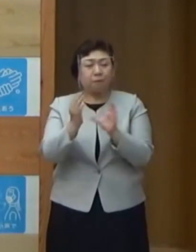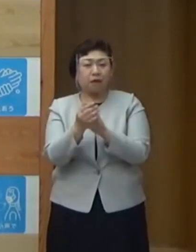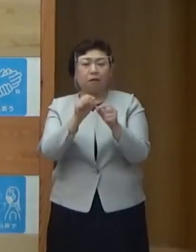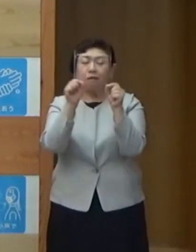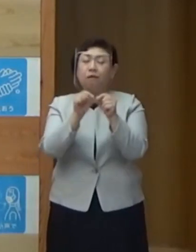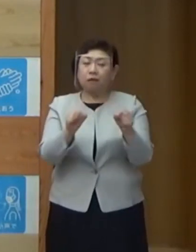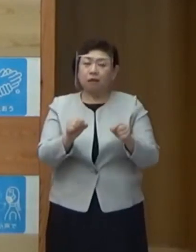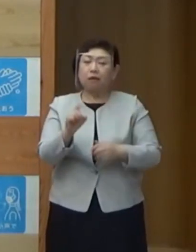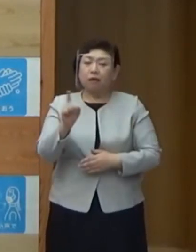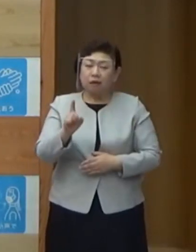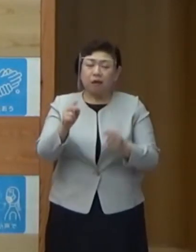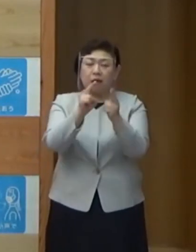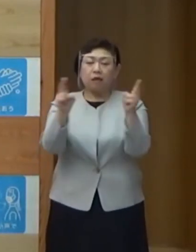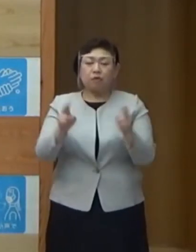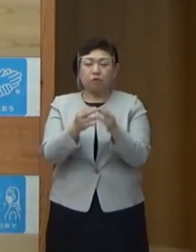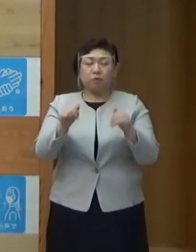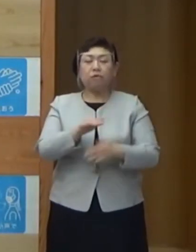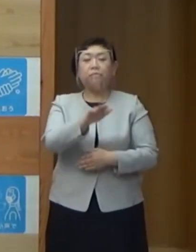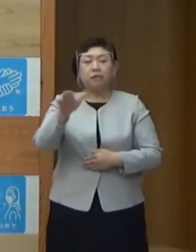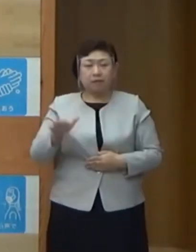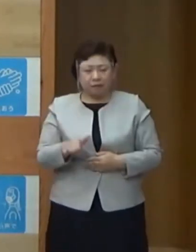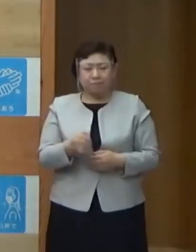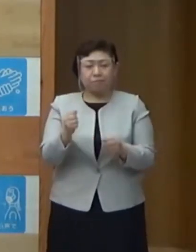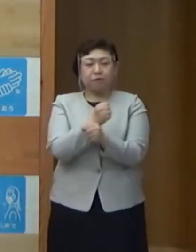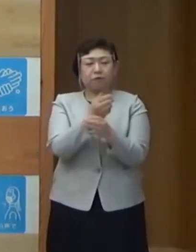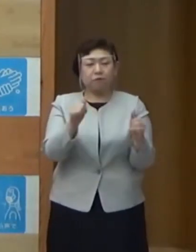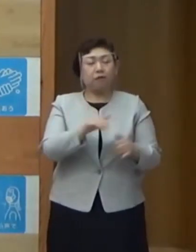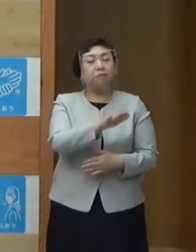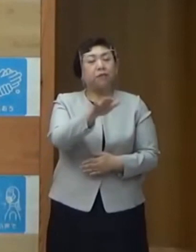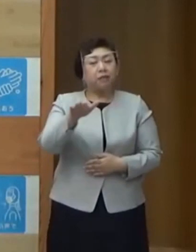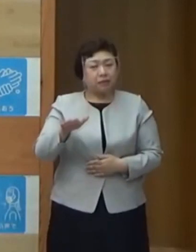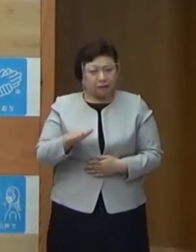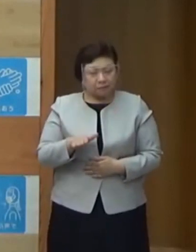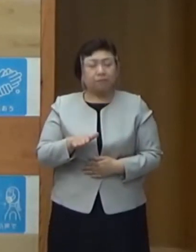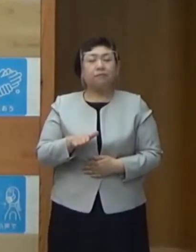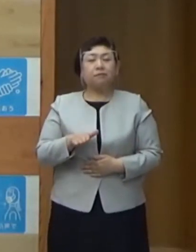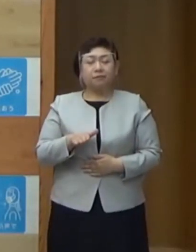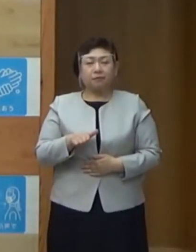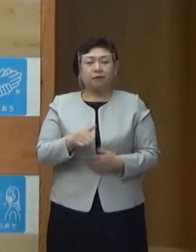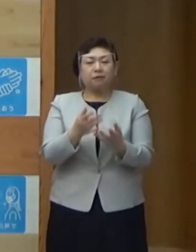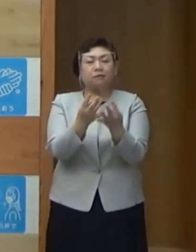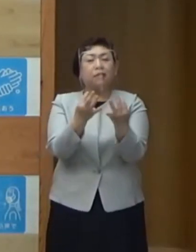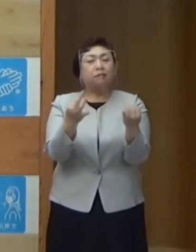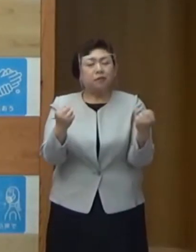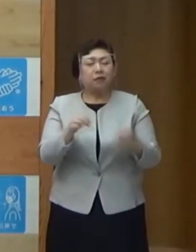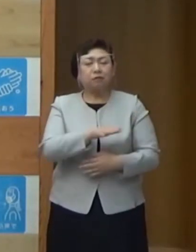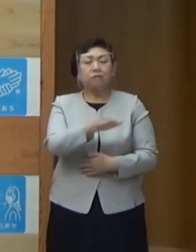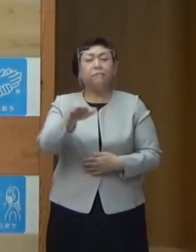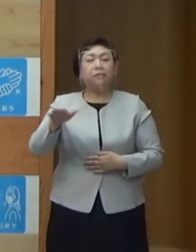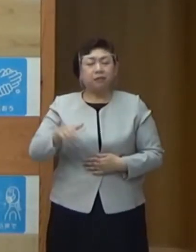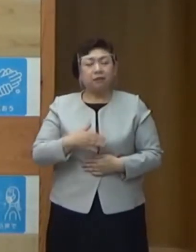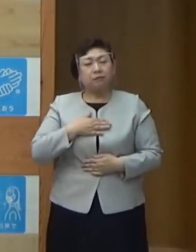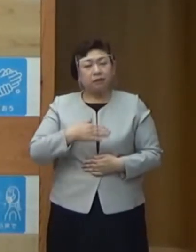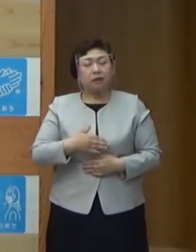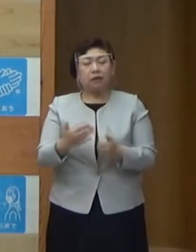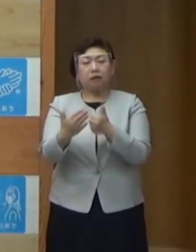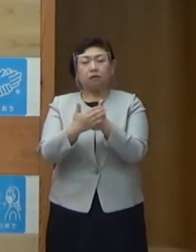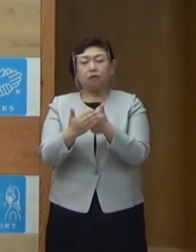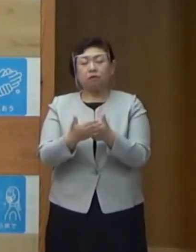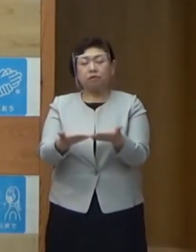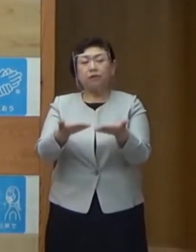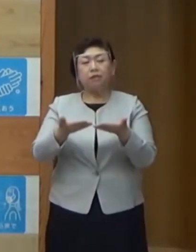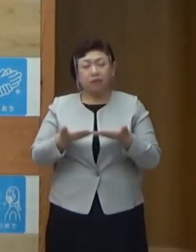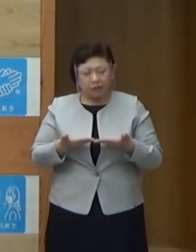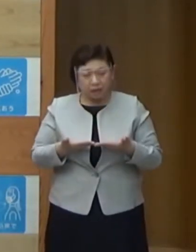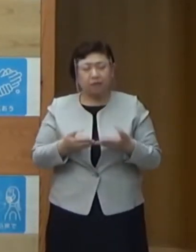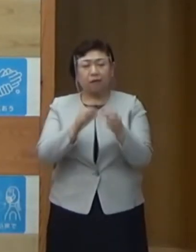ましたのは、道民の皆様、事業者の方々をはじめとして多くの皆様にご理解ご協力を